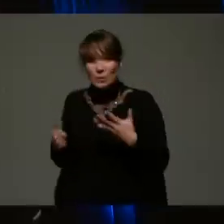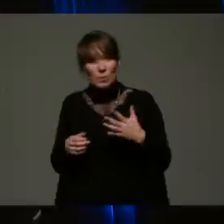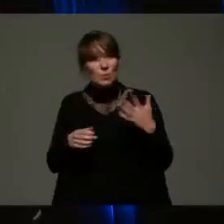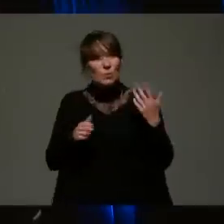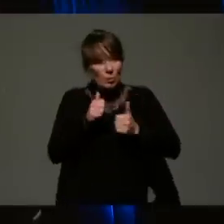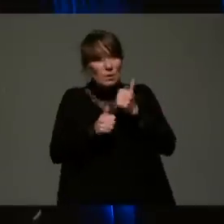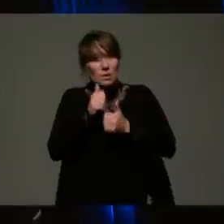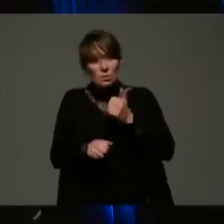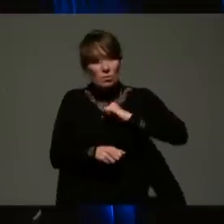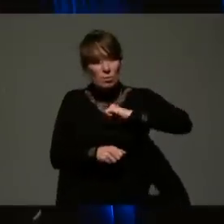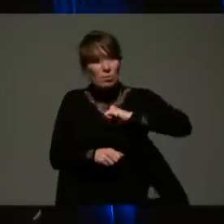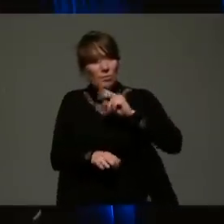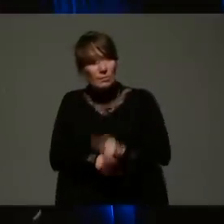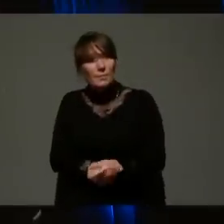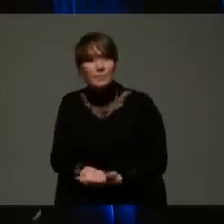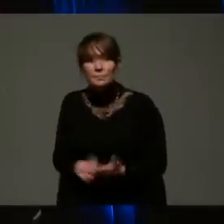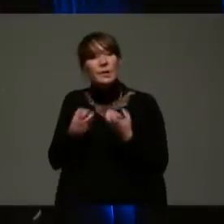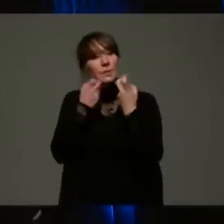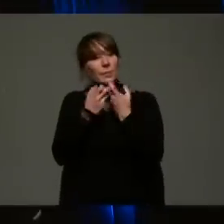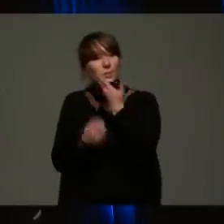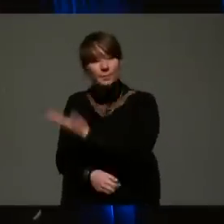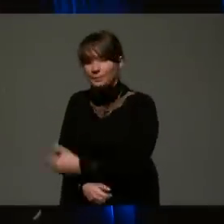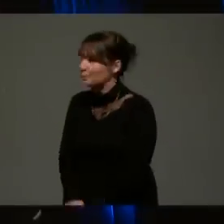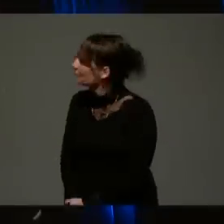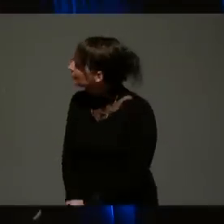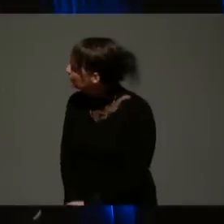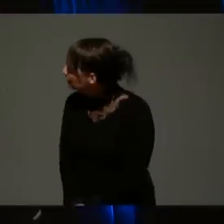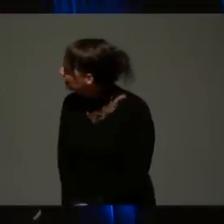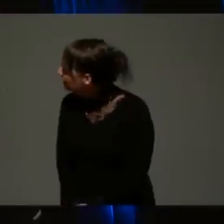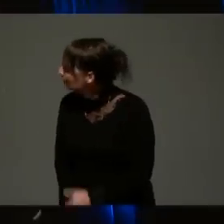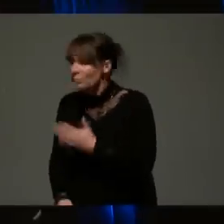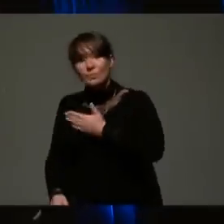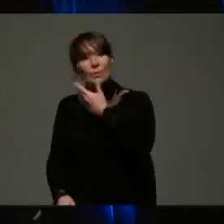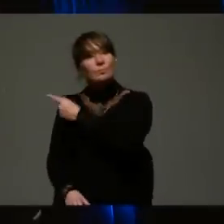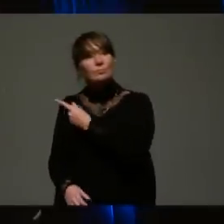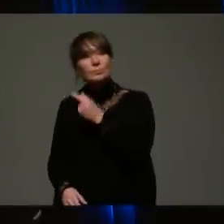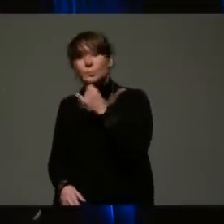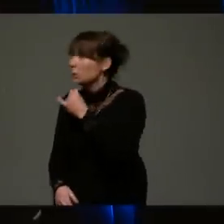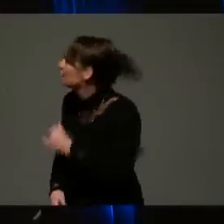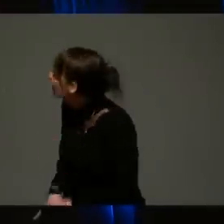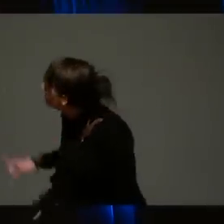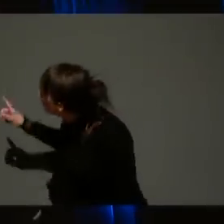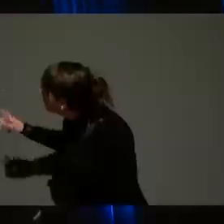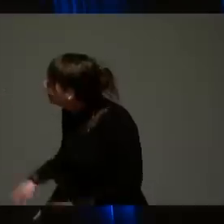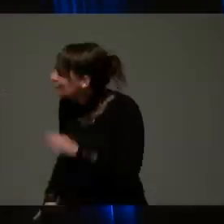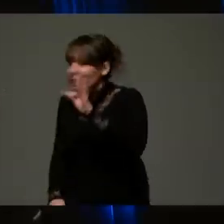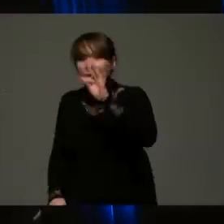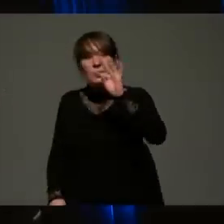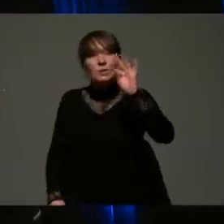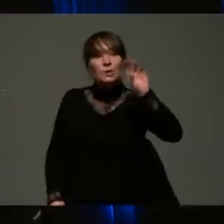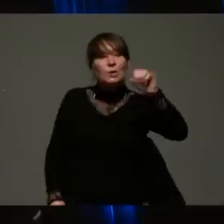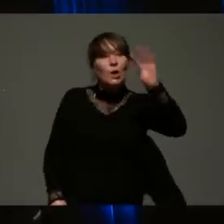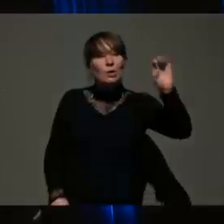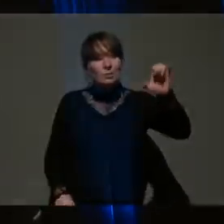vraiment très très intenses. Un exemple, j'aime bien cette petite Trottaléon qui fait quand même